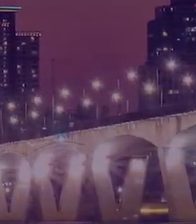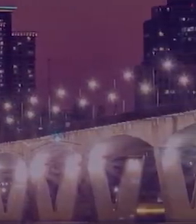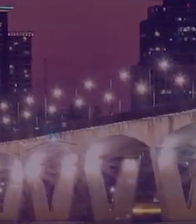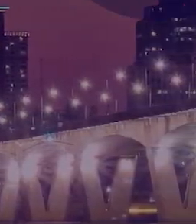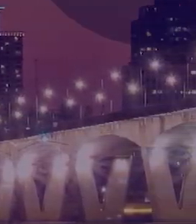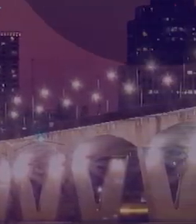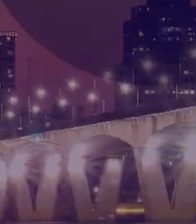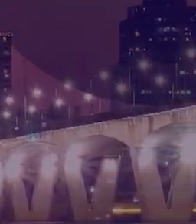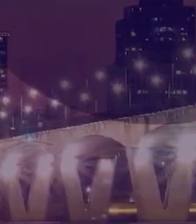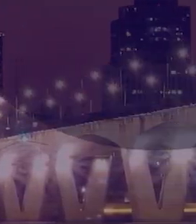허용했습니다